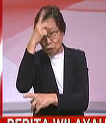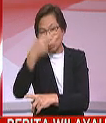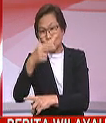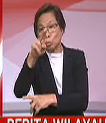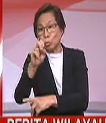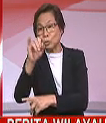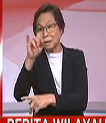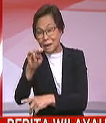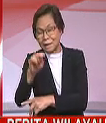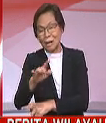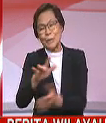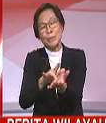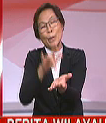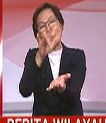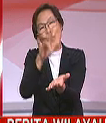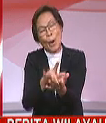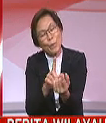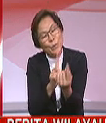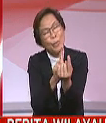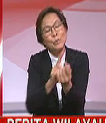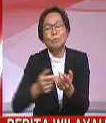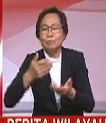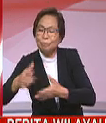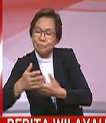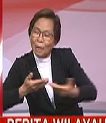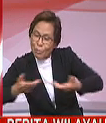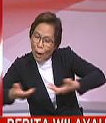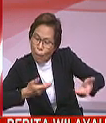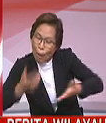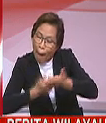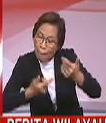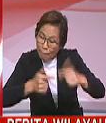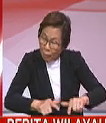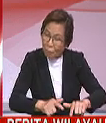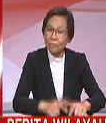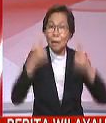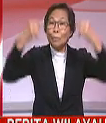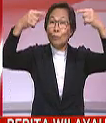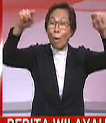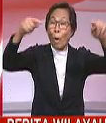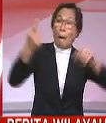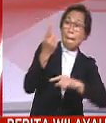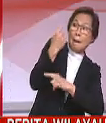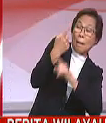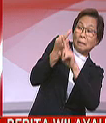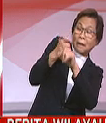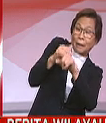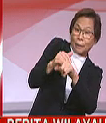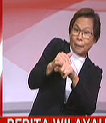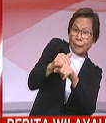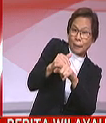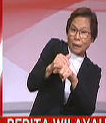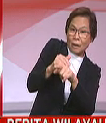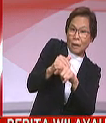yang mengambil kesempatan pada pertemuan itu untuk berkongsi mengenai perkembangan terkini, pencapaian baru-baru ini daripada